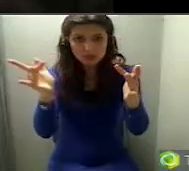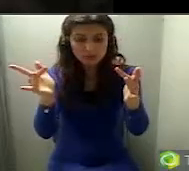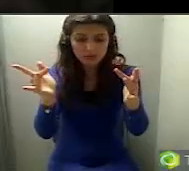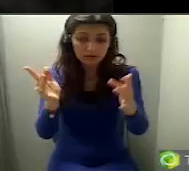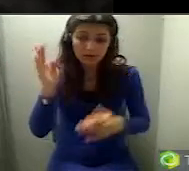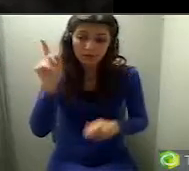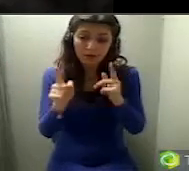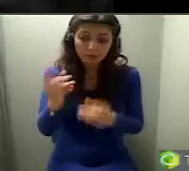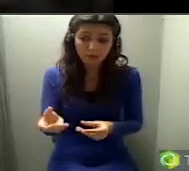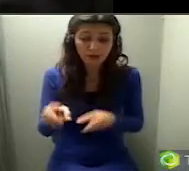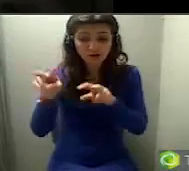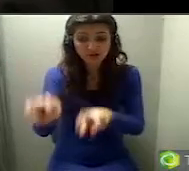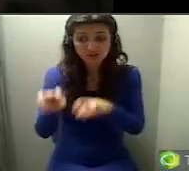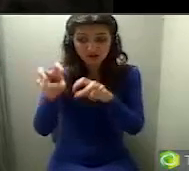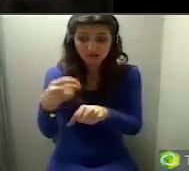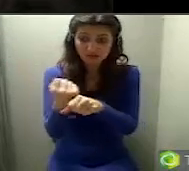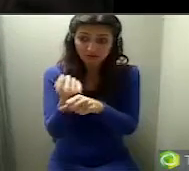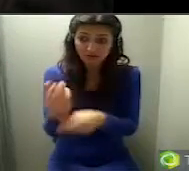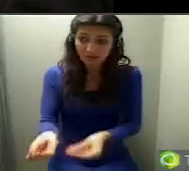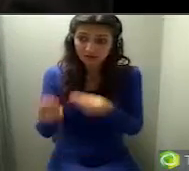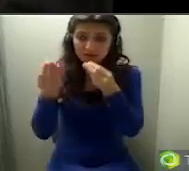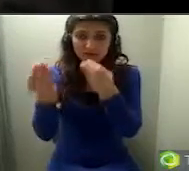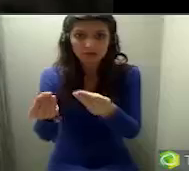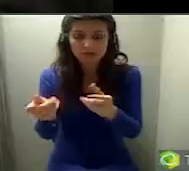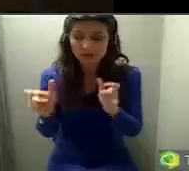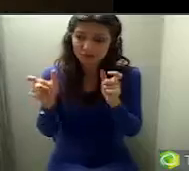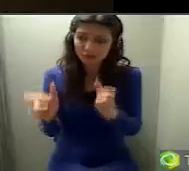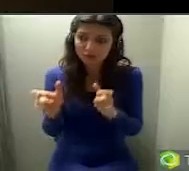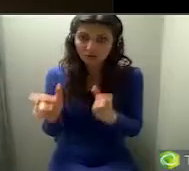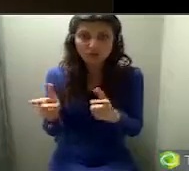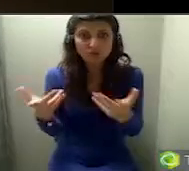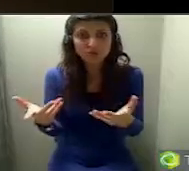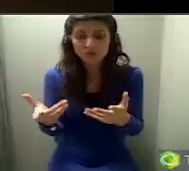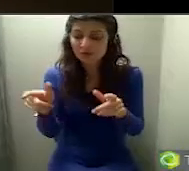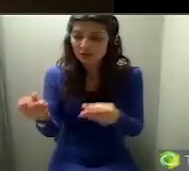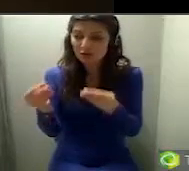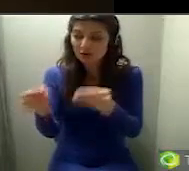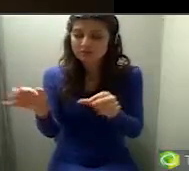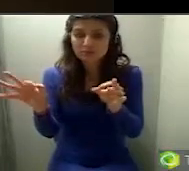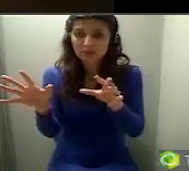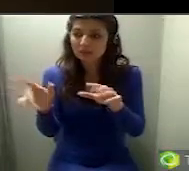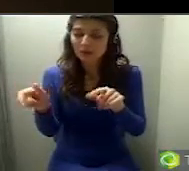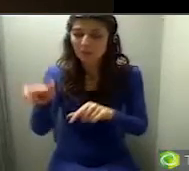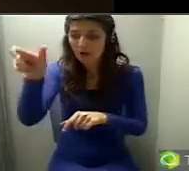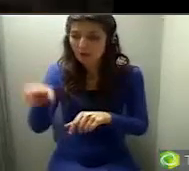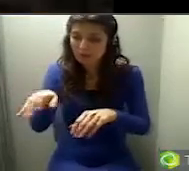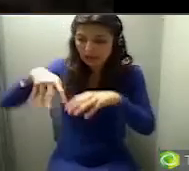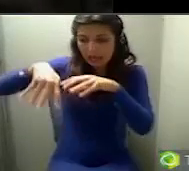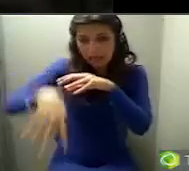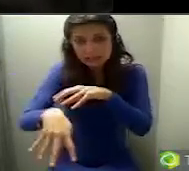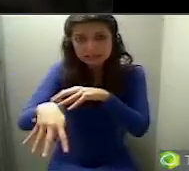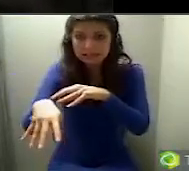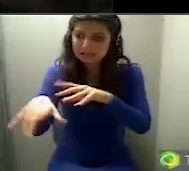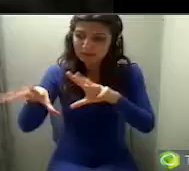aussi pour elles aussi l'occasion de renouer avec leurs racines et on espère avec le sens de leur existence. Et